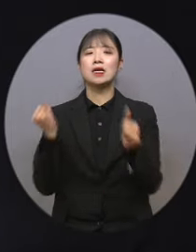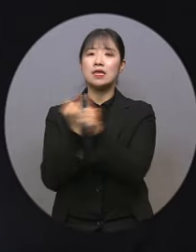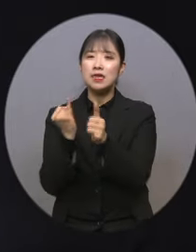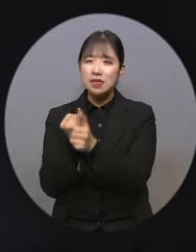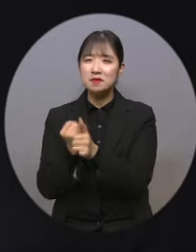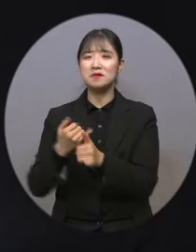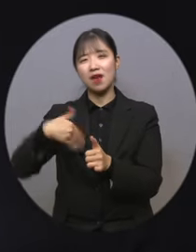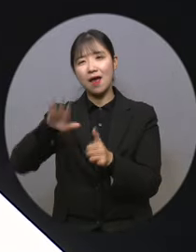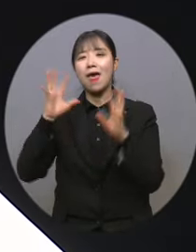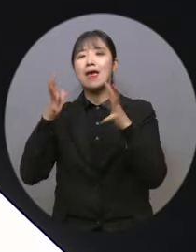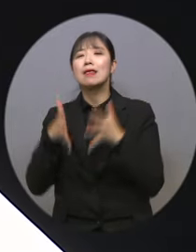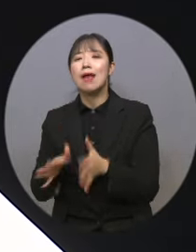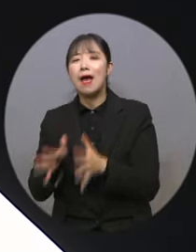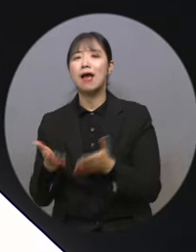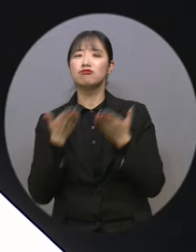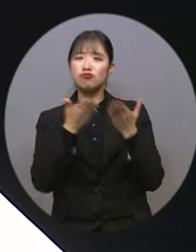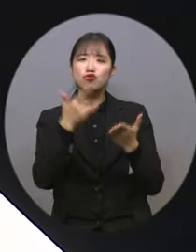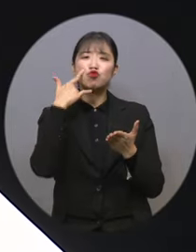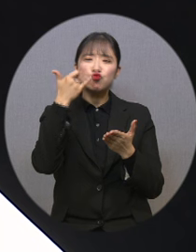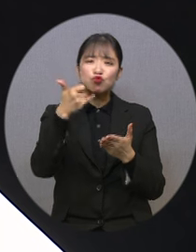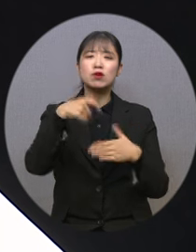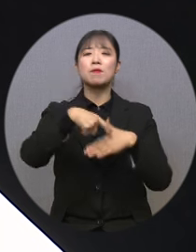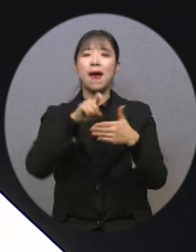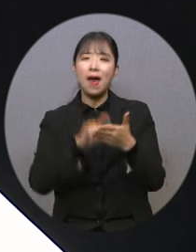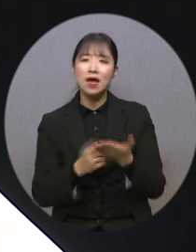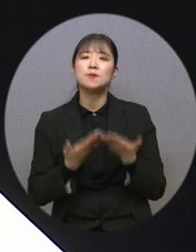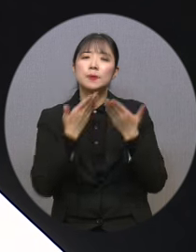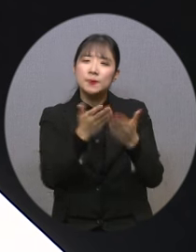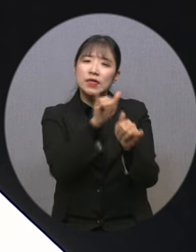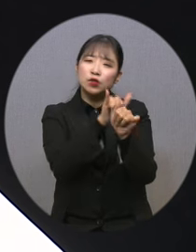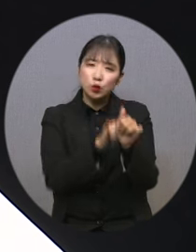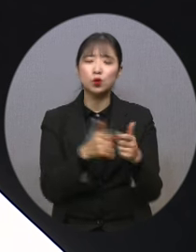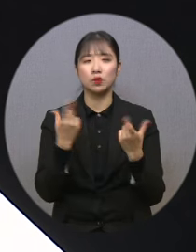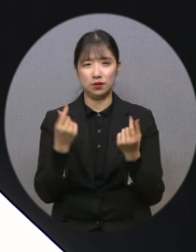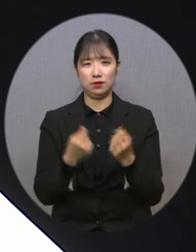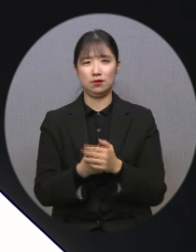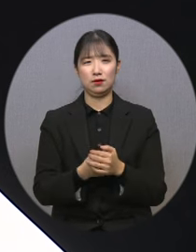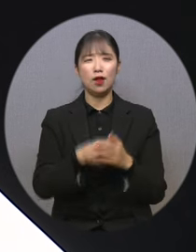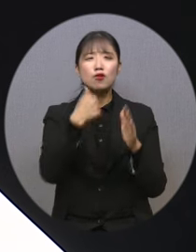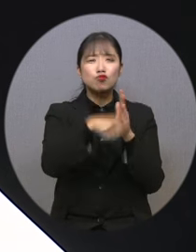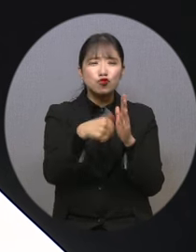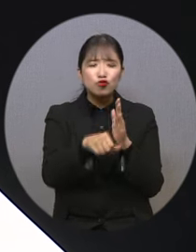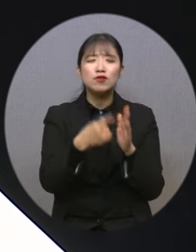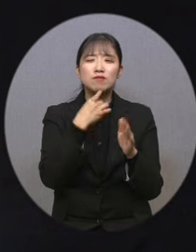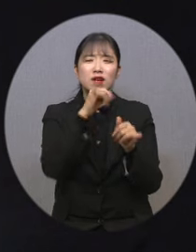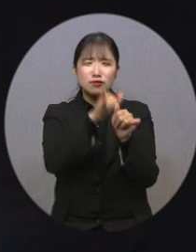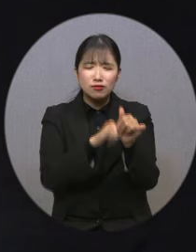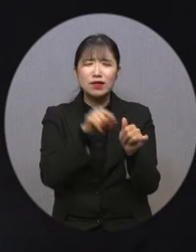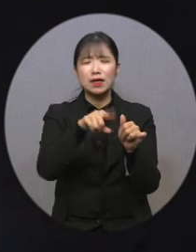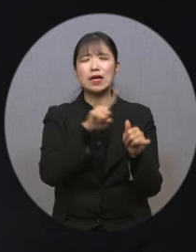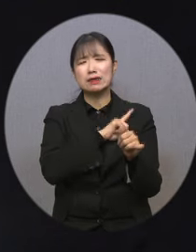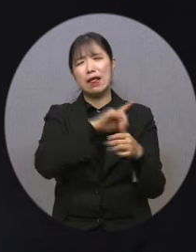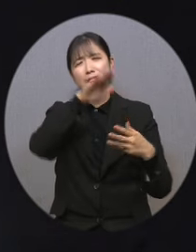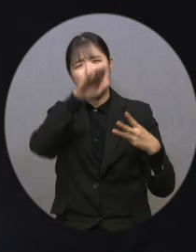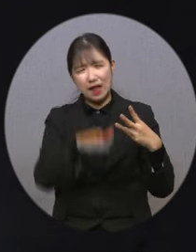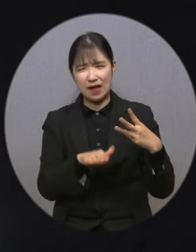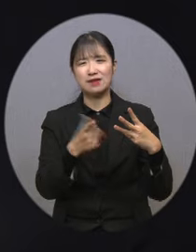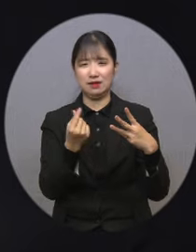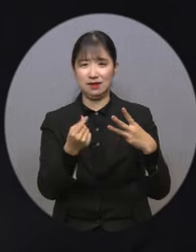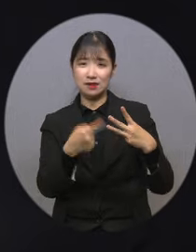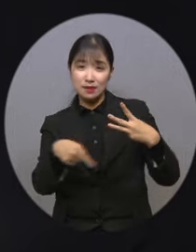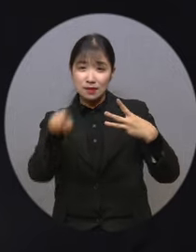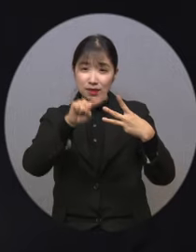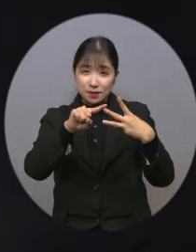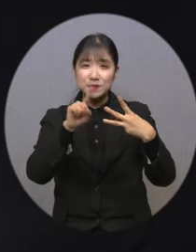나중에 효도 야 그게 마음에 후 도시 며 부모의 물질을 주는것은 물려 제일 낮은 효도 얻어 쪼끔